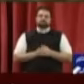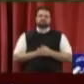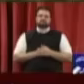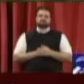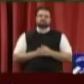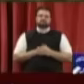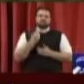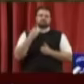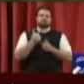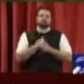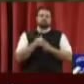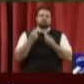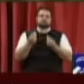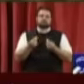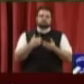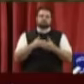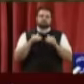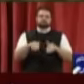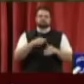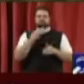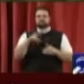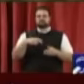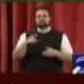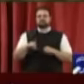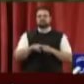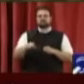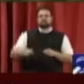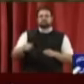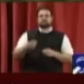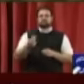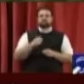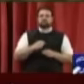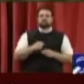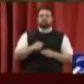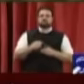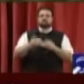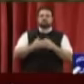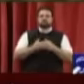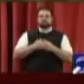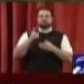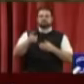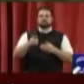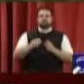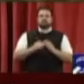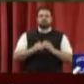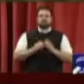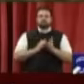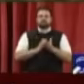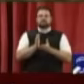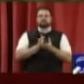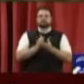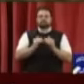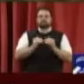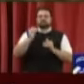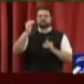Deci, un prieten bun, de aceea spune că-i ca o pungă cu bani, pentru că lângă el mereu crești, lângă el mereu te dezvolti și tu și el. Asta zi